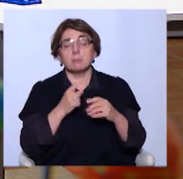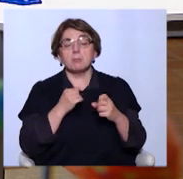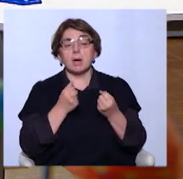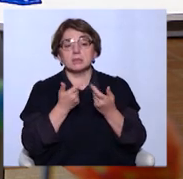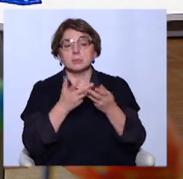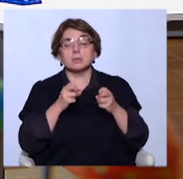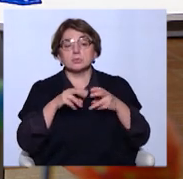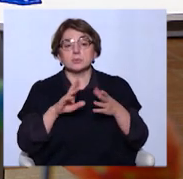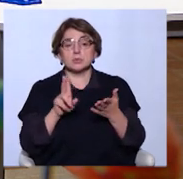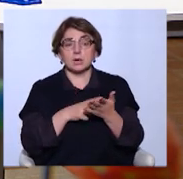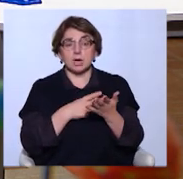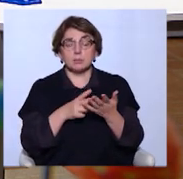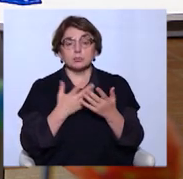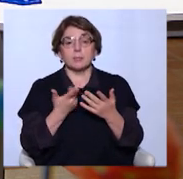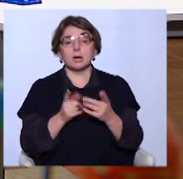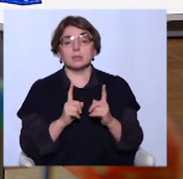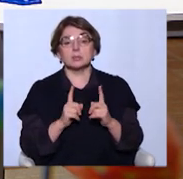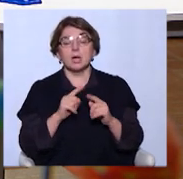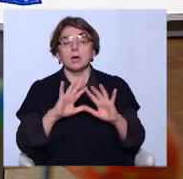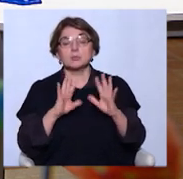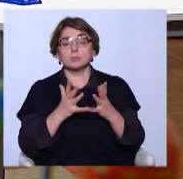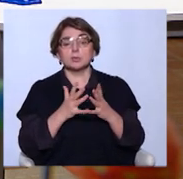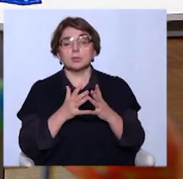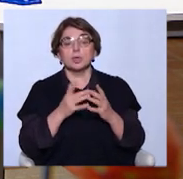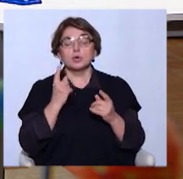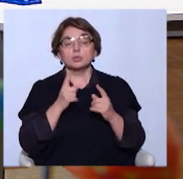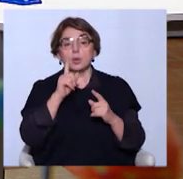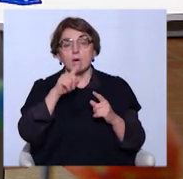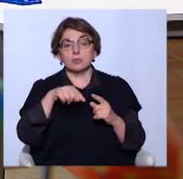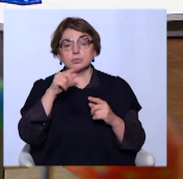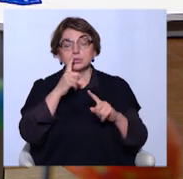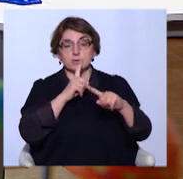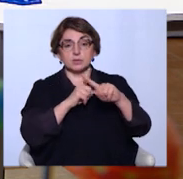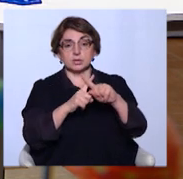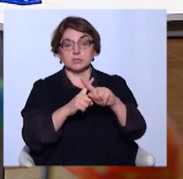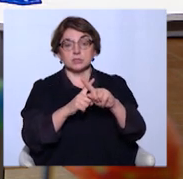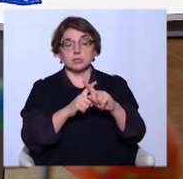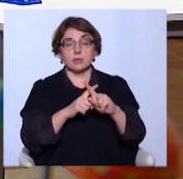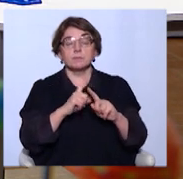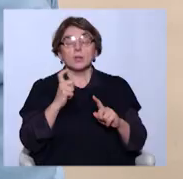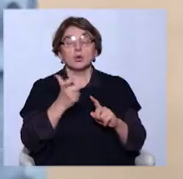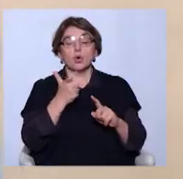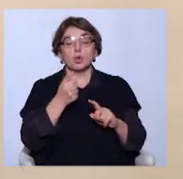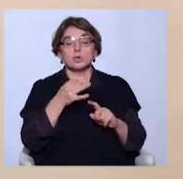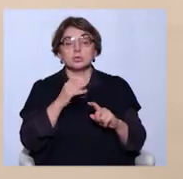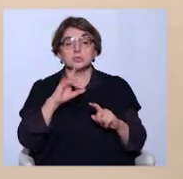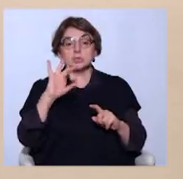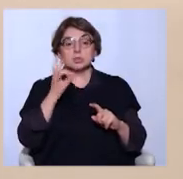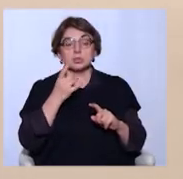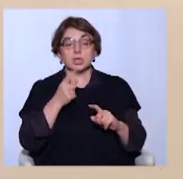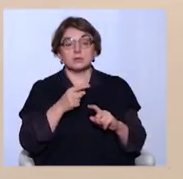გამოთვლაც, აი მაგალითად ამ შემთხვევაში, თუ აღნიშნავთ x-ით გოგირდის ჟანგვის რიცხვს, გვექნება